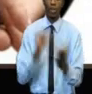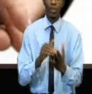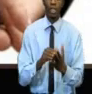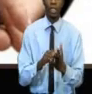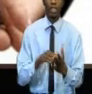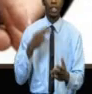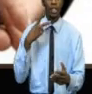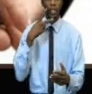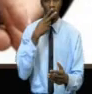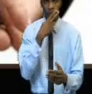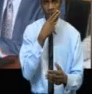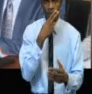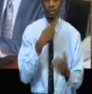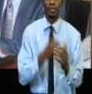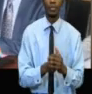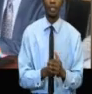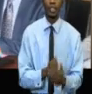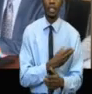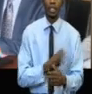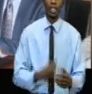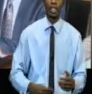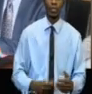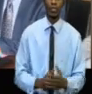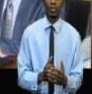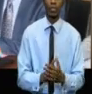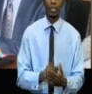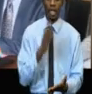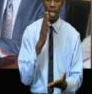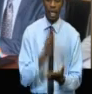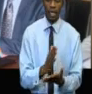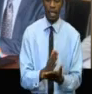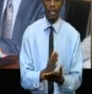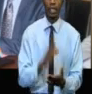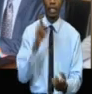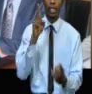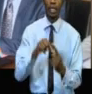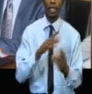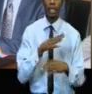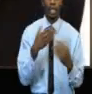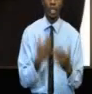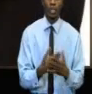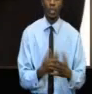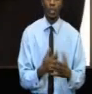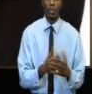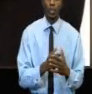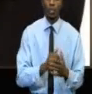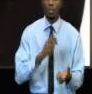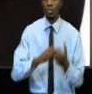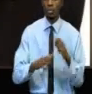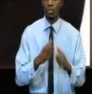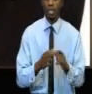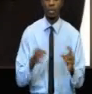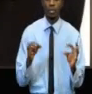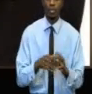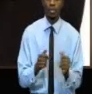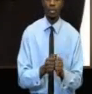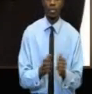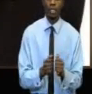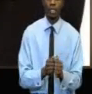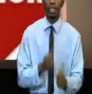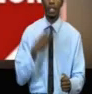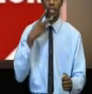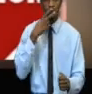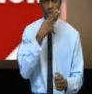L'accent est mis sur la résistance qu'il faut afficher à toutes sortes de tentatives de corruption, remise des cadeaux ou autres présents.